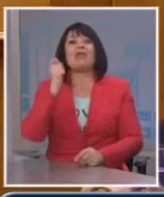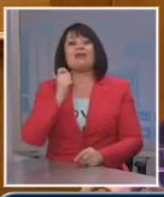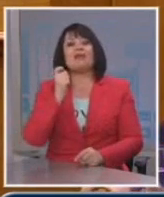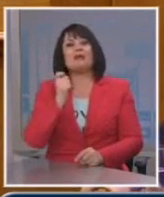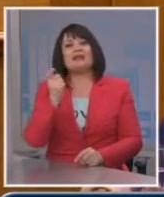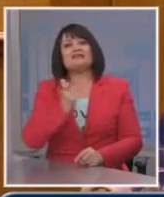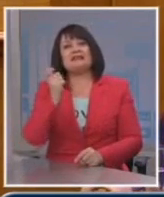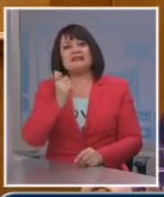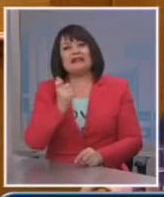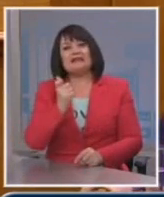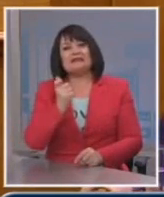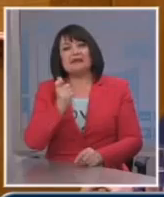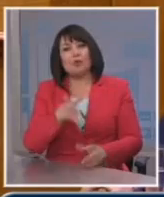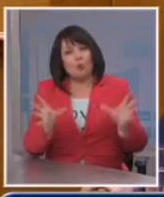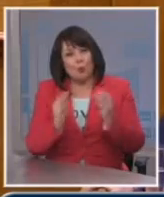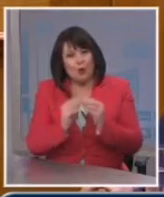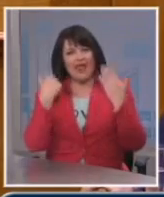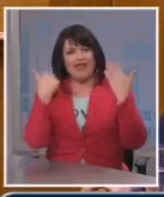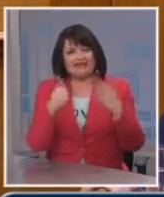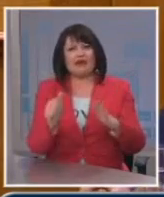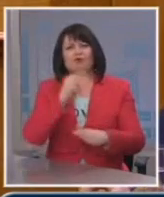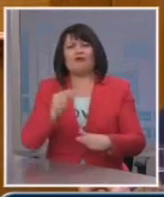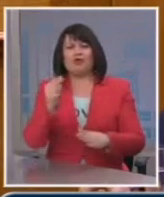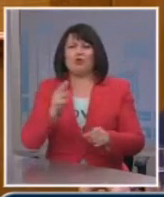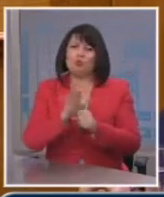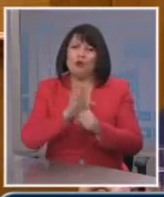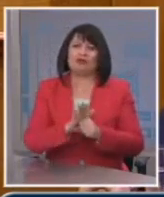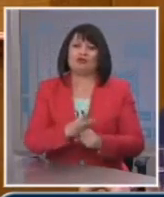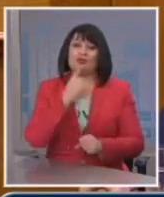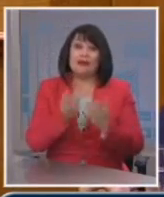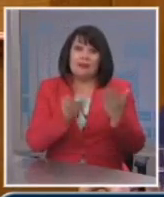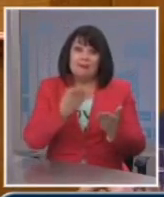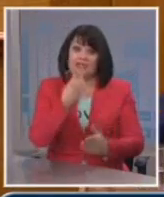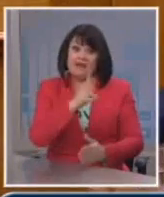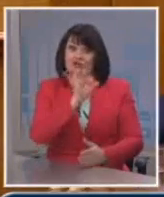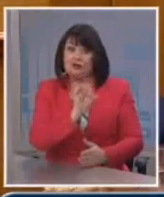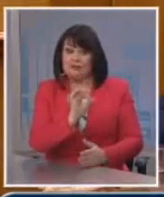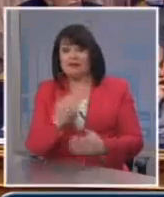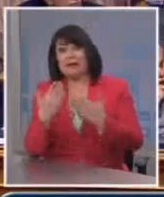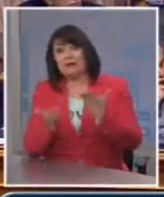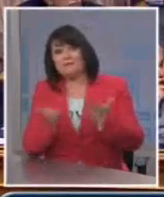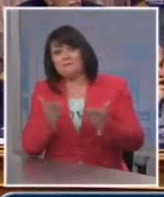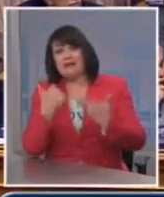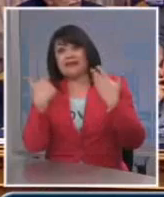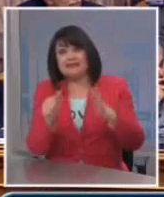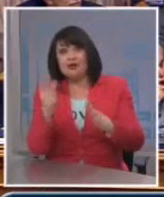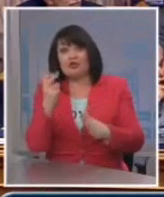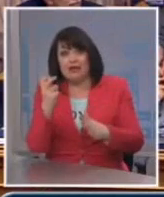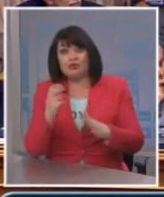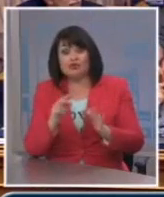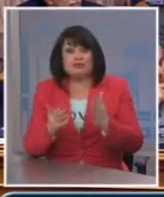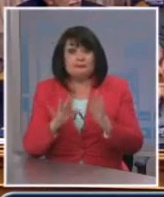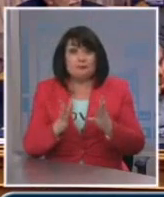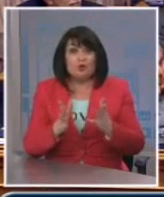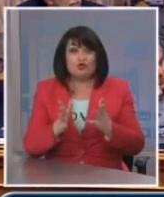να έχει μια σύνταξη πάνω από 600, και συνέκρινα τα 250 με τα 620 και είπα ναι, μπορεί να είναι